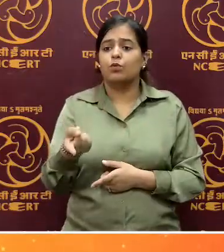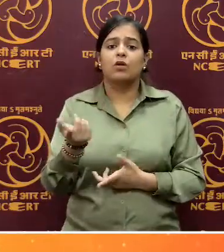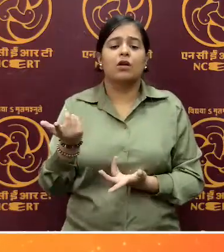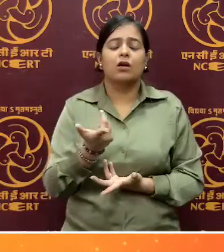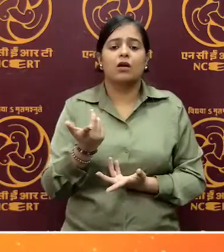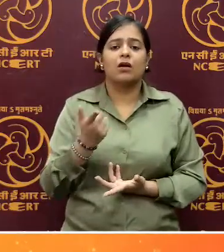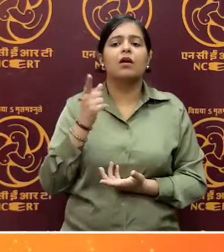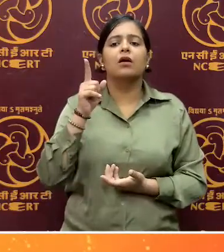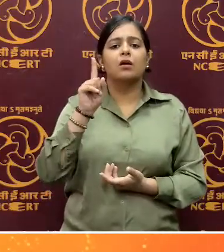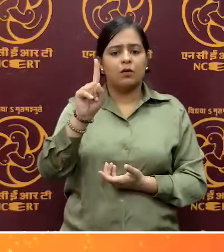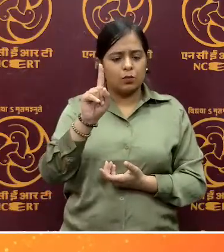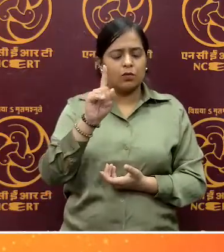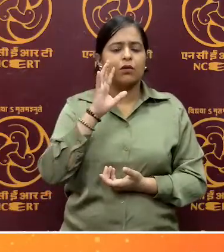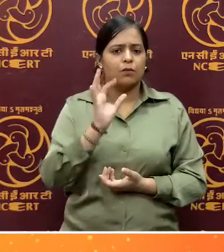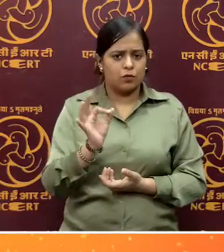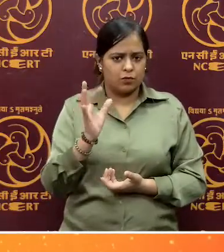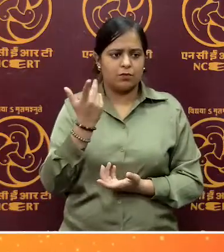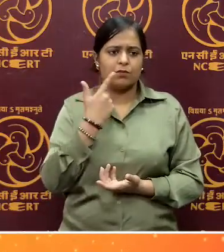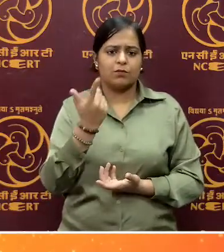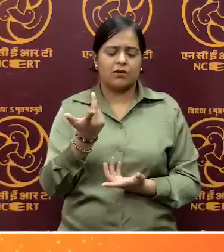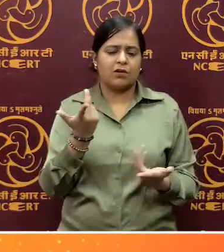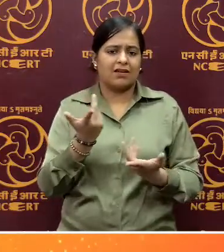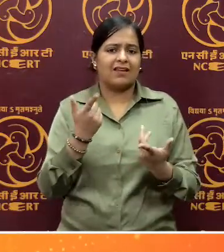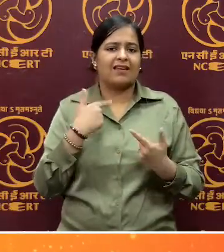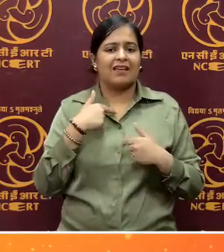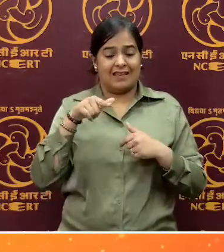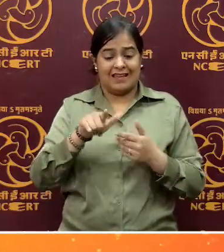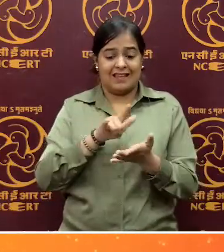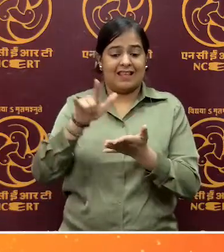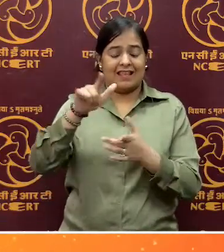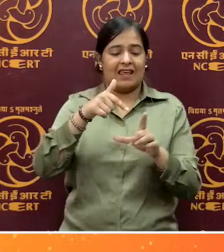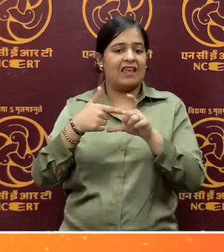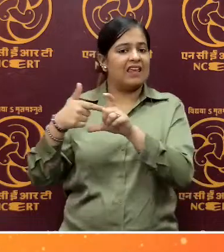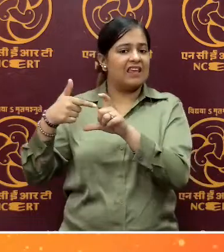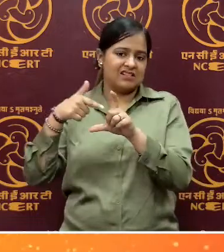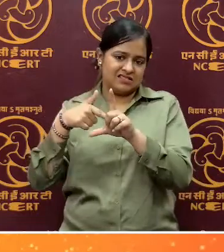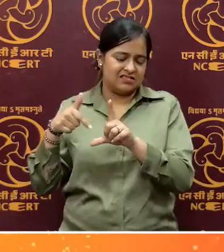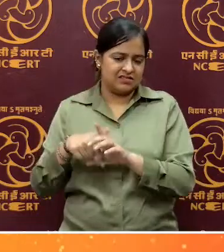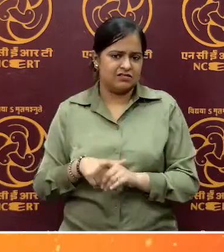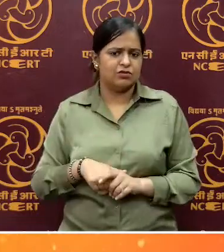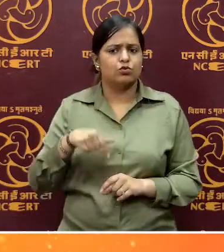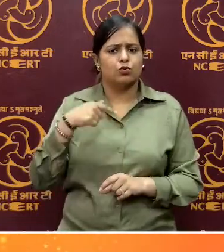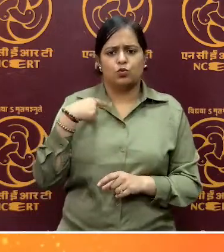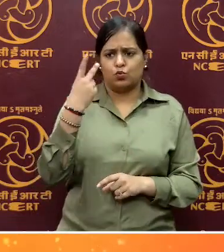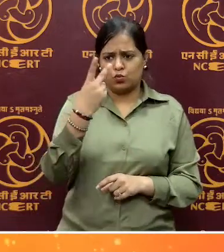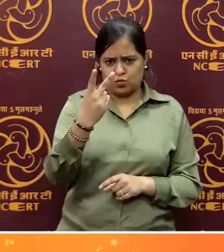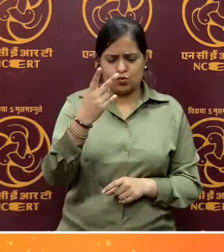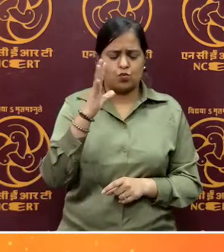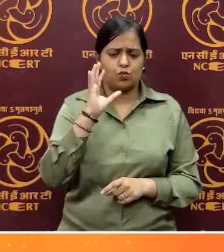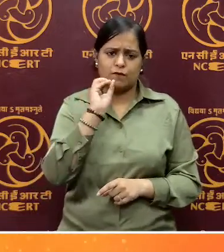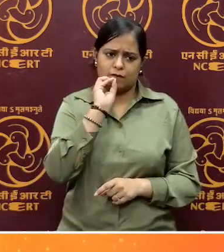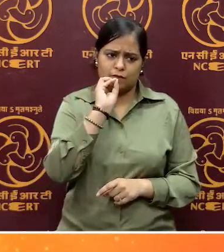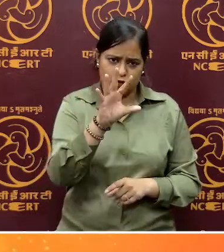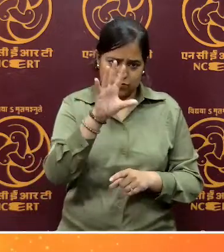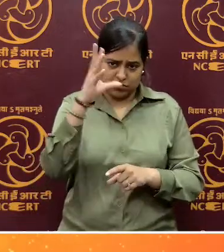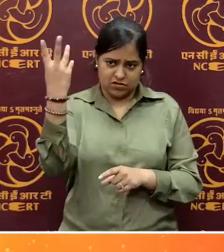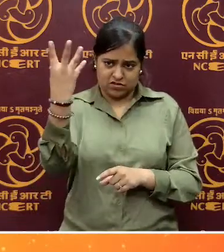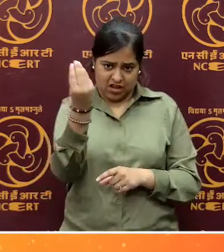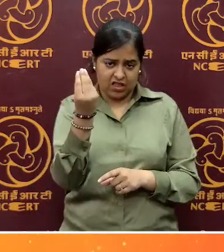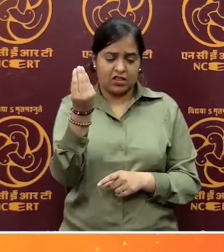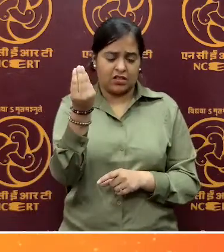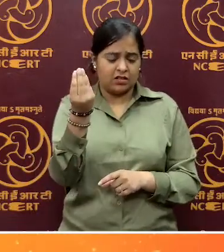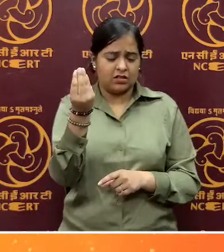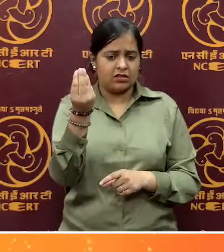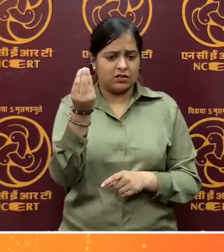आपने एक और चीज बताया, दैट इज नोन एज इट्स डायरेक्शन. राइट. तो ये दो इंफॉर्मेशन जब टुगेदर रहते हैं तब